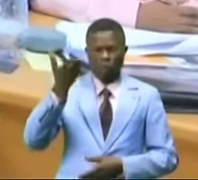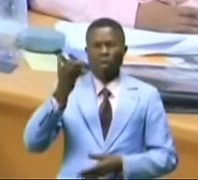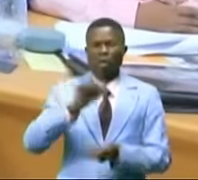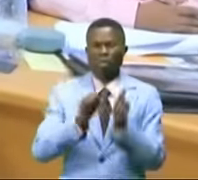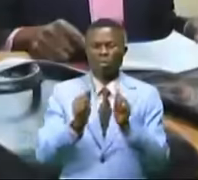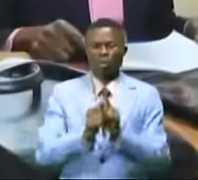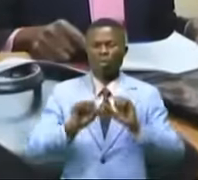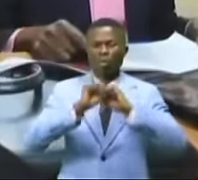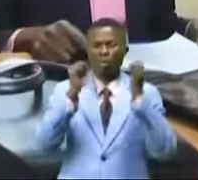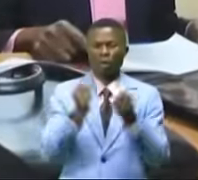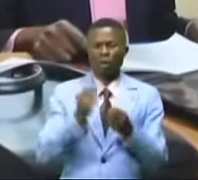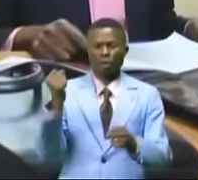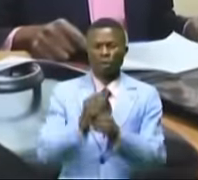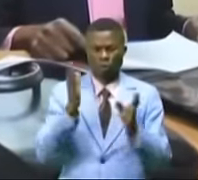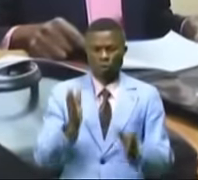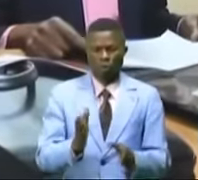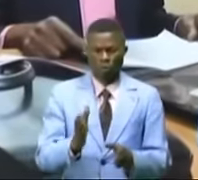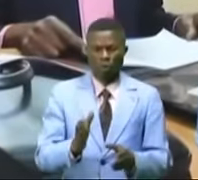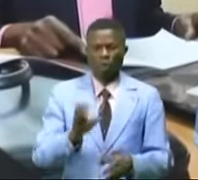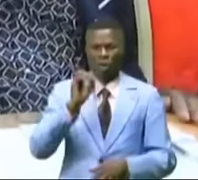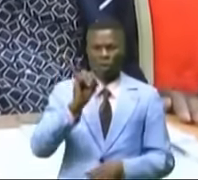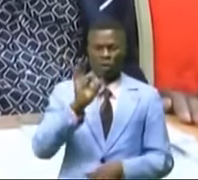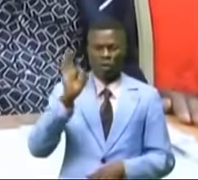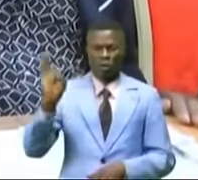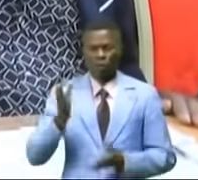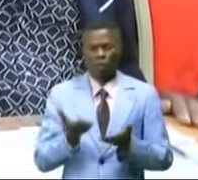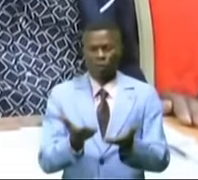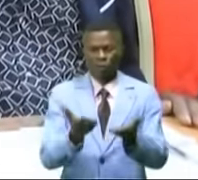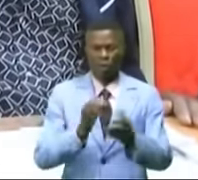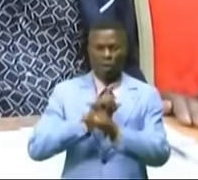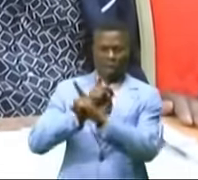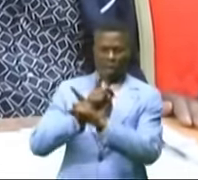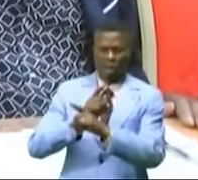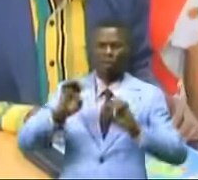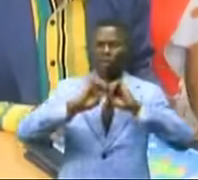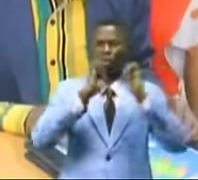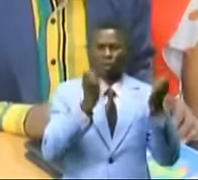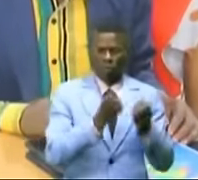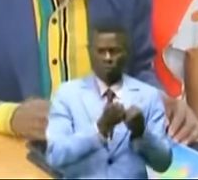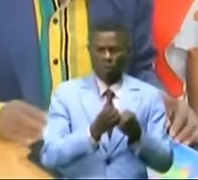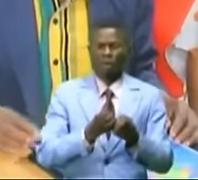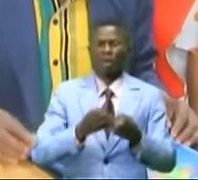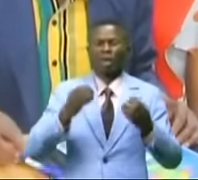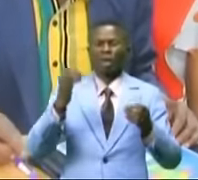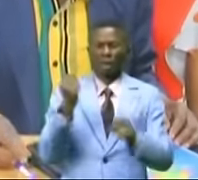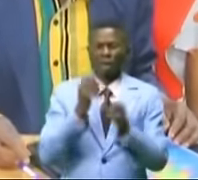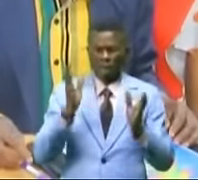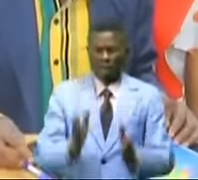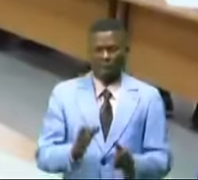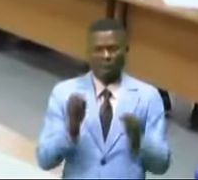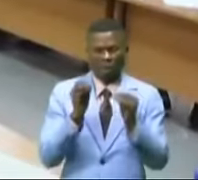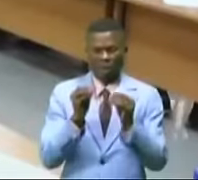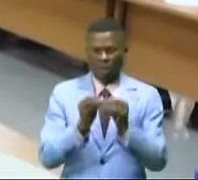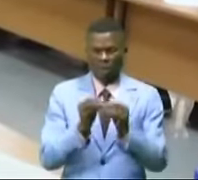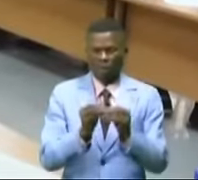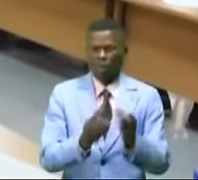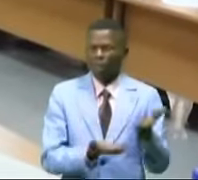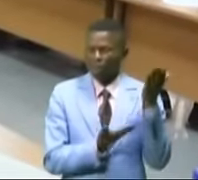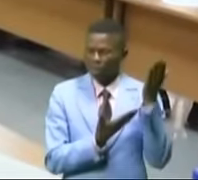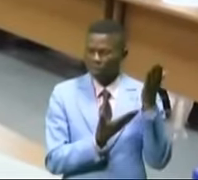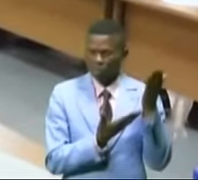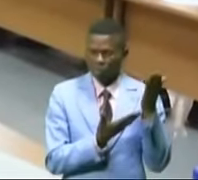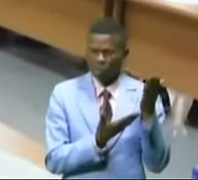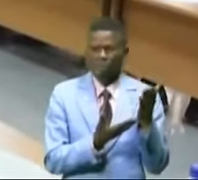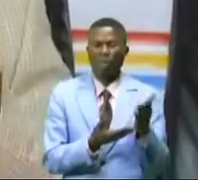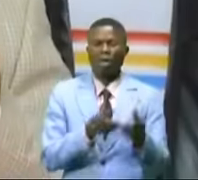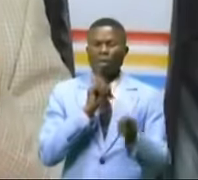socio-professionnel des employés de l'Office de route en protégeant aussi l'entreprise et l'emploi. Cette rencontre était un cadre élargi qui a mis autour